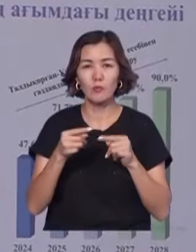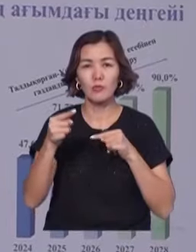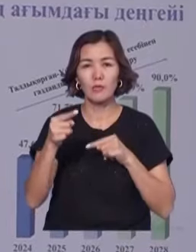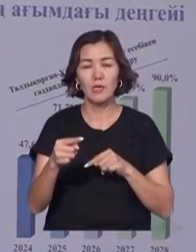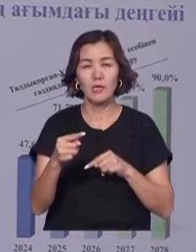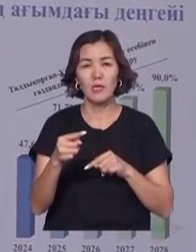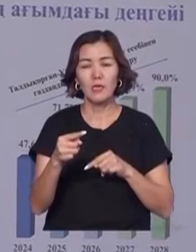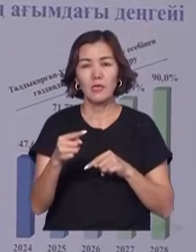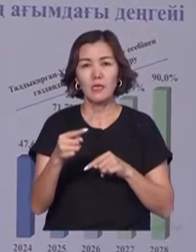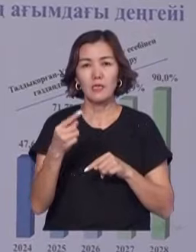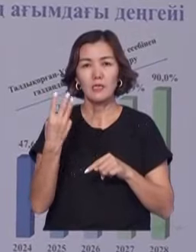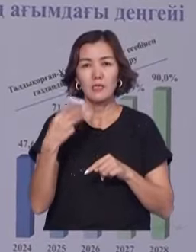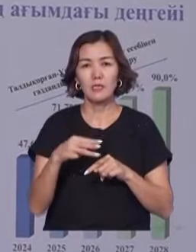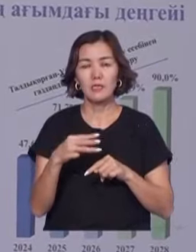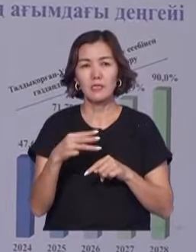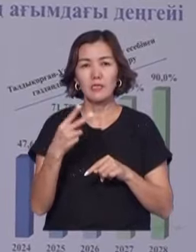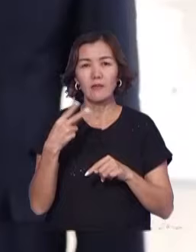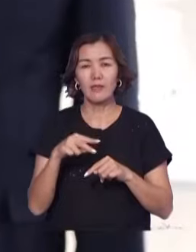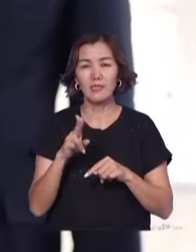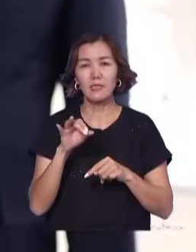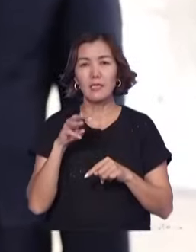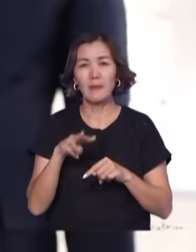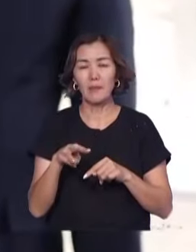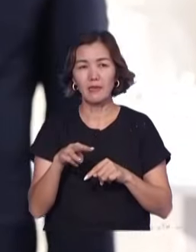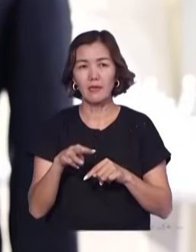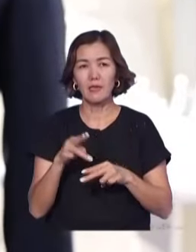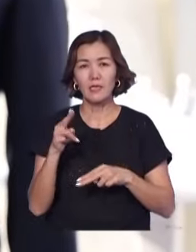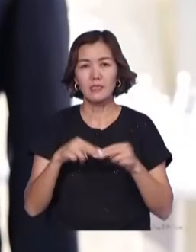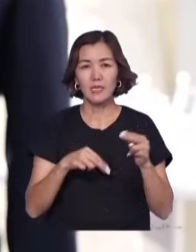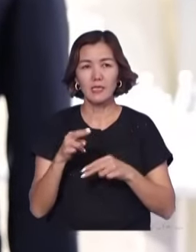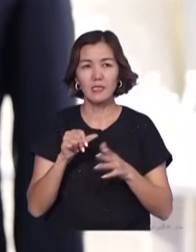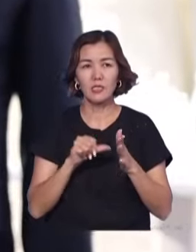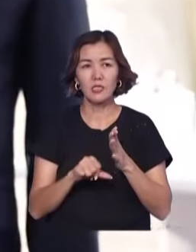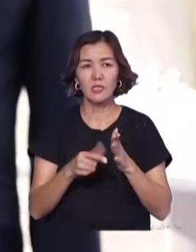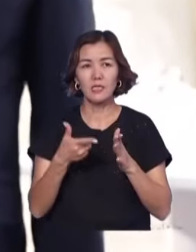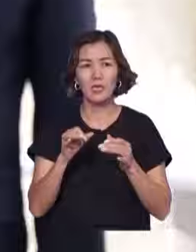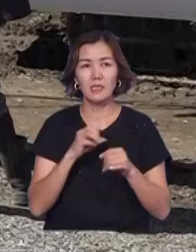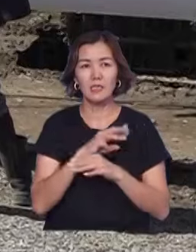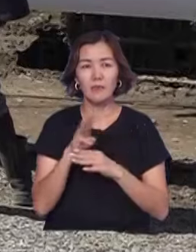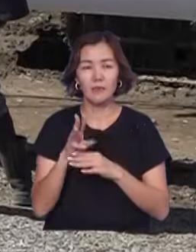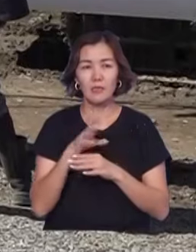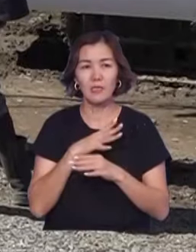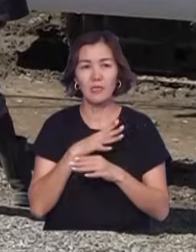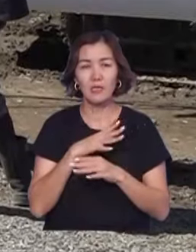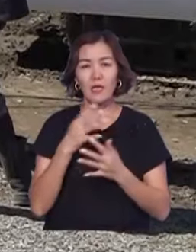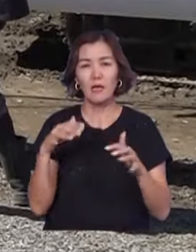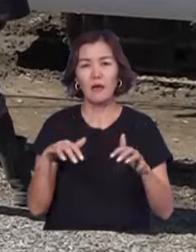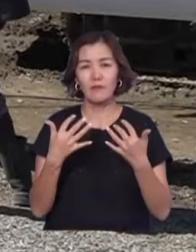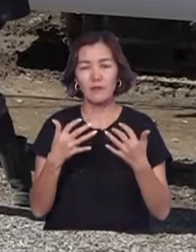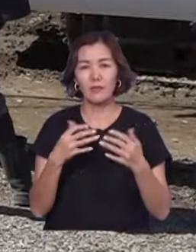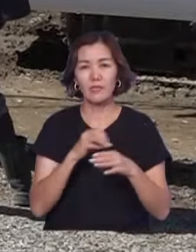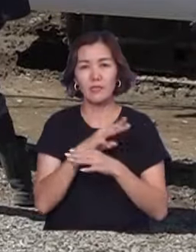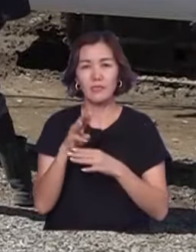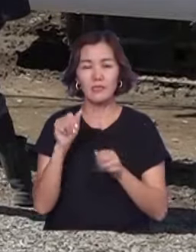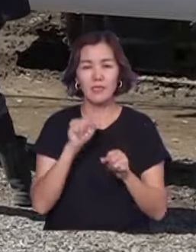составит практически 302,5 километра. Проектом предусмотрено строительство 6 газопроводов, отводов и автоматических